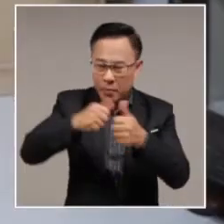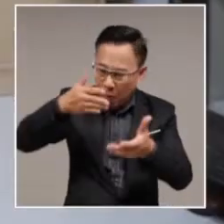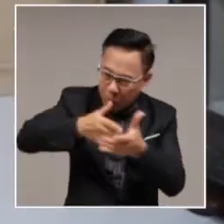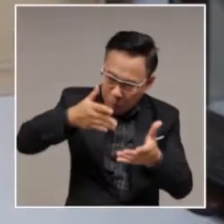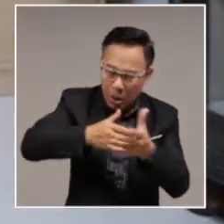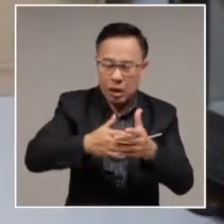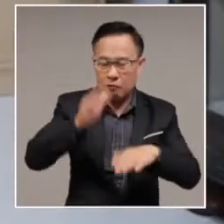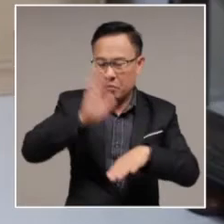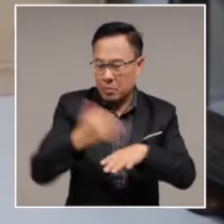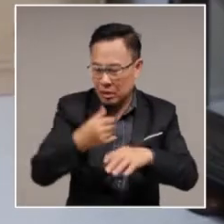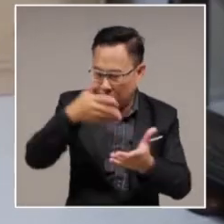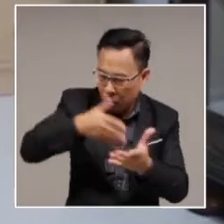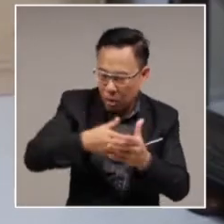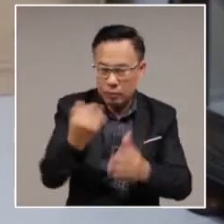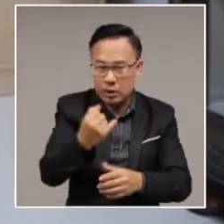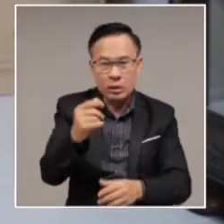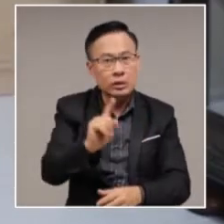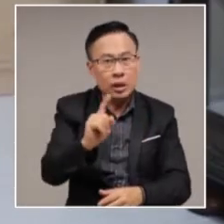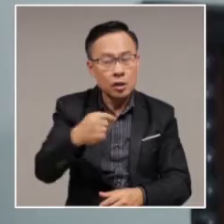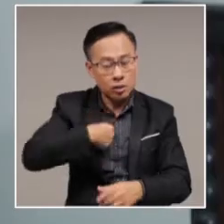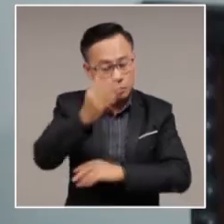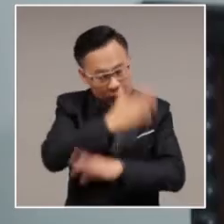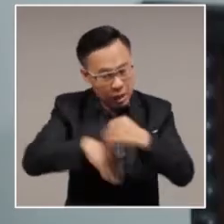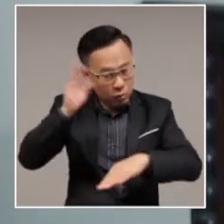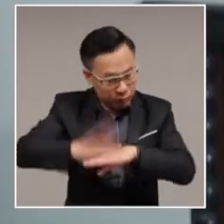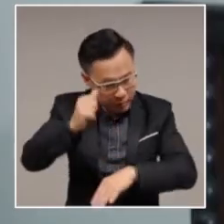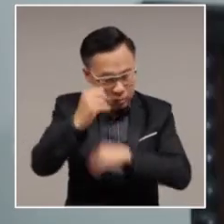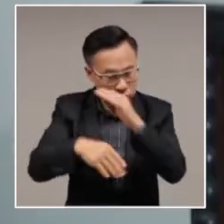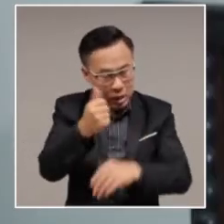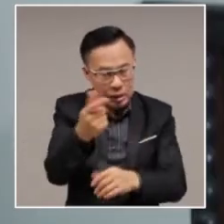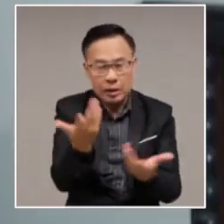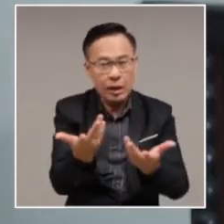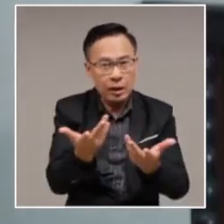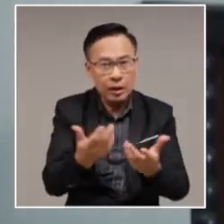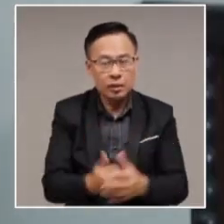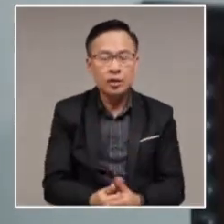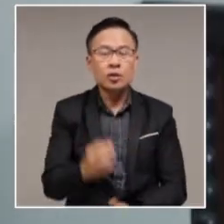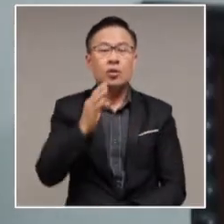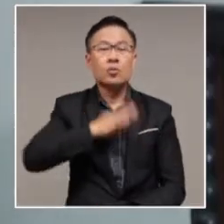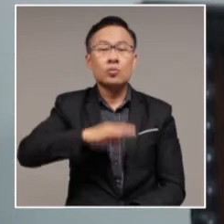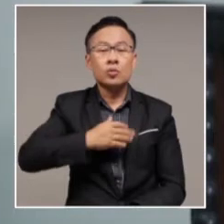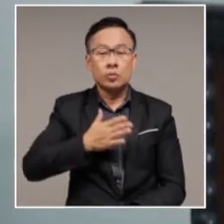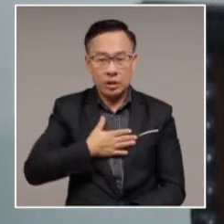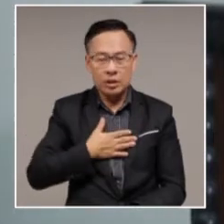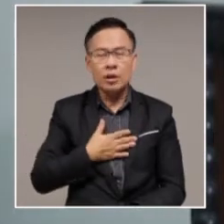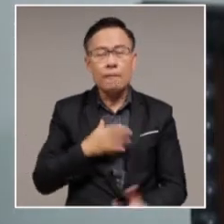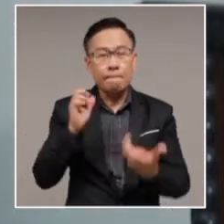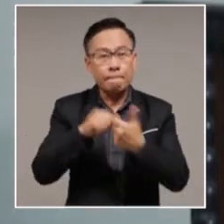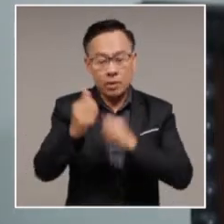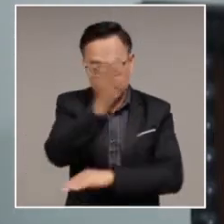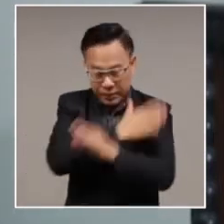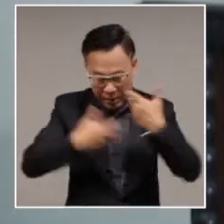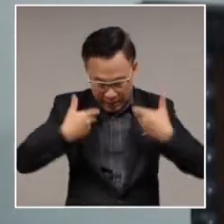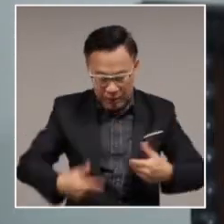ดศักยภาพของเราลงไปบ้างไหมคะหรือว่าจริงๆแล้วเราเนี่ยโอ้โหเกินร้อยแน่นอน ทำในความรู้สึกของหนูเองก็คืออา